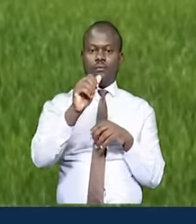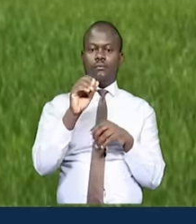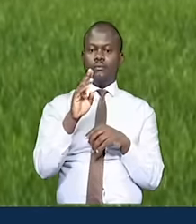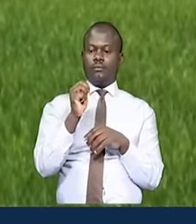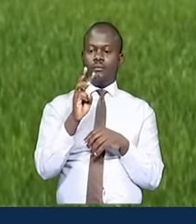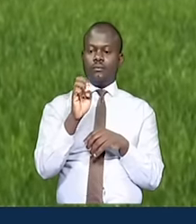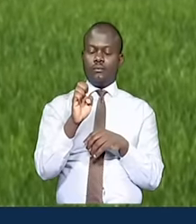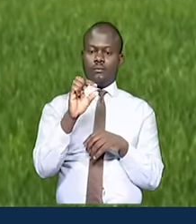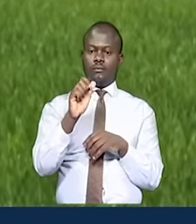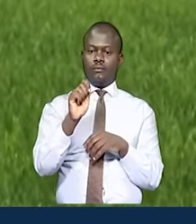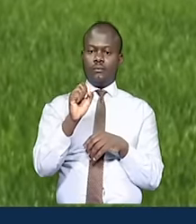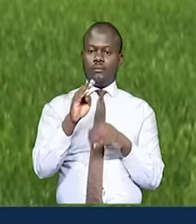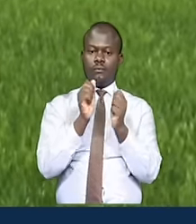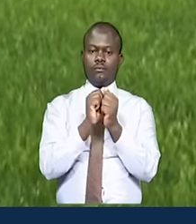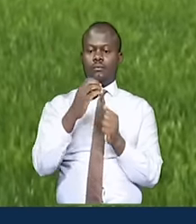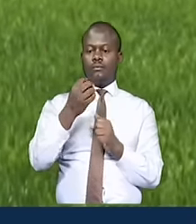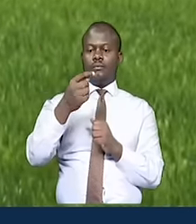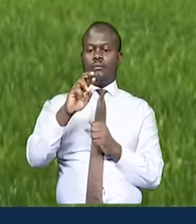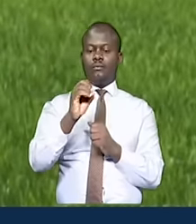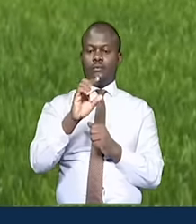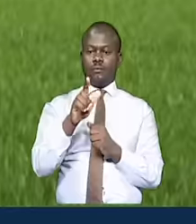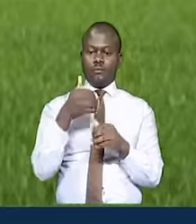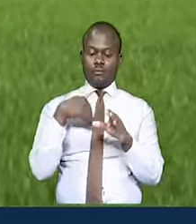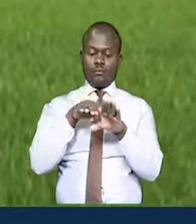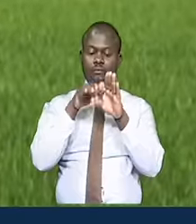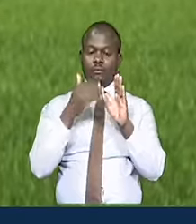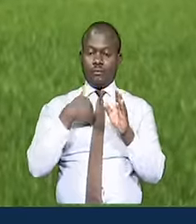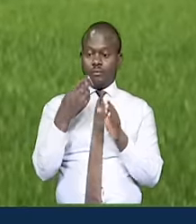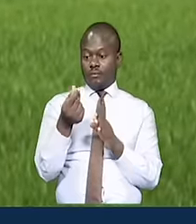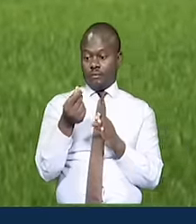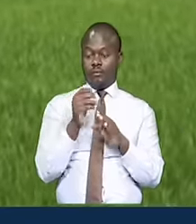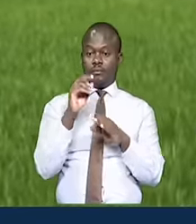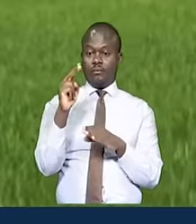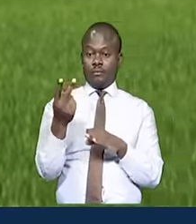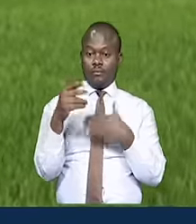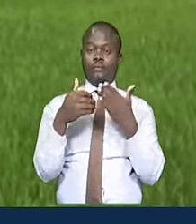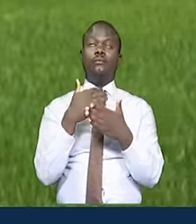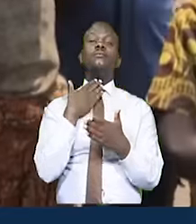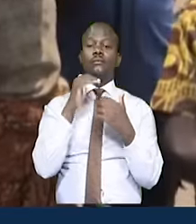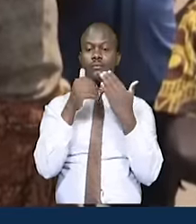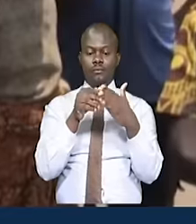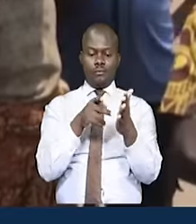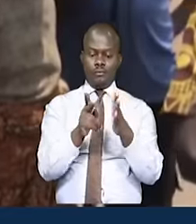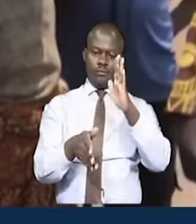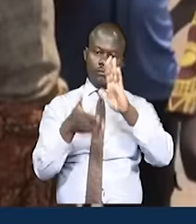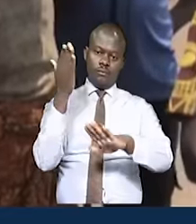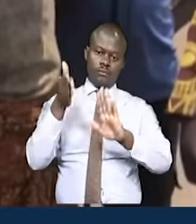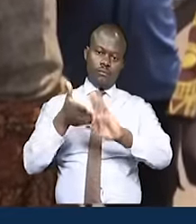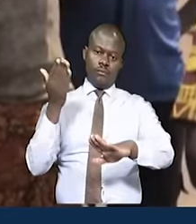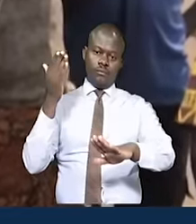Gatsibo Korimaka na Koporori Ntende ariko izifite abanyamuryango bafite amafaranga n'ebyiri bakaba bifuza ko kwishyurwa